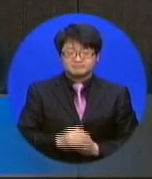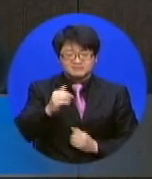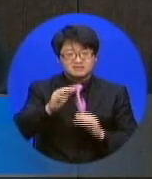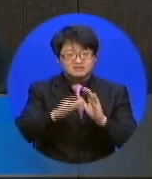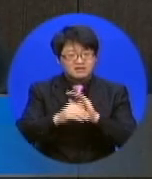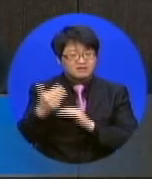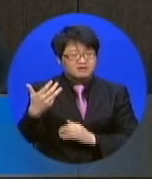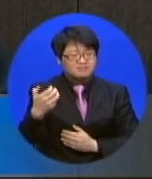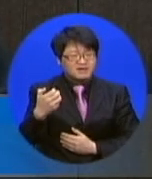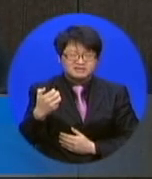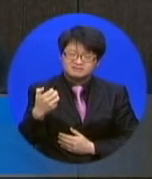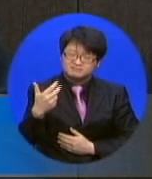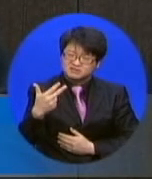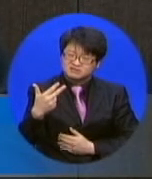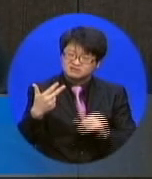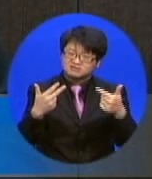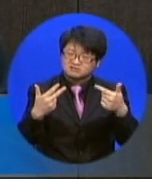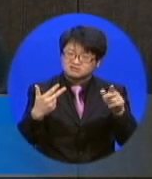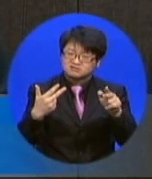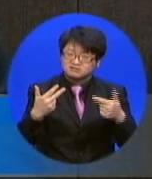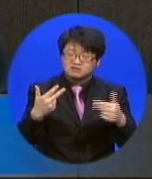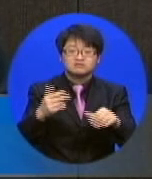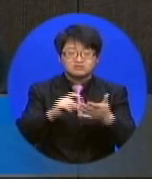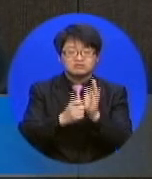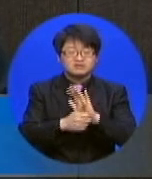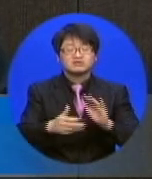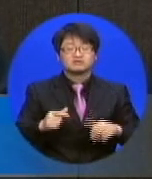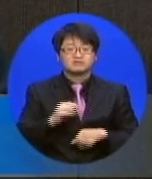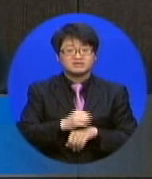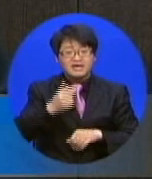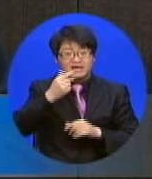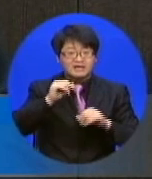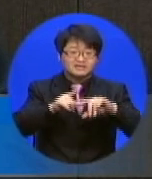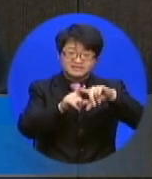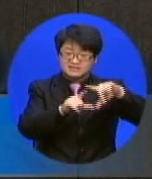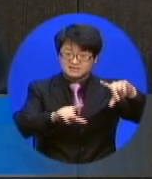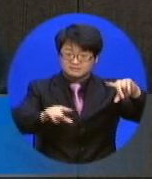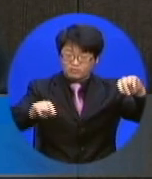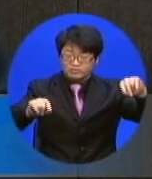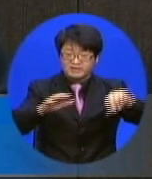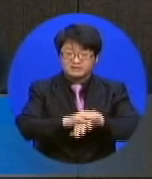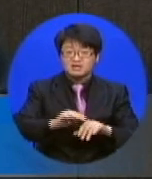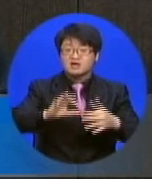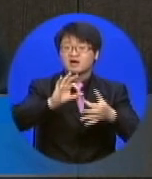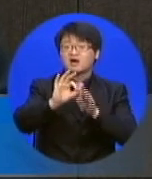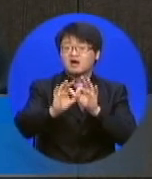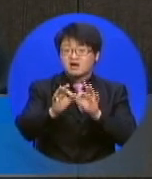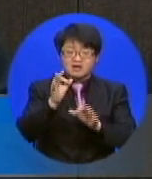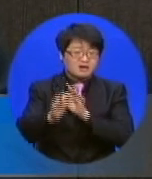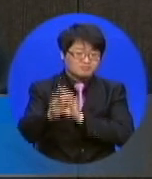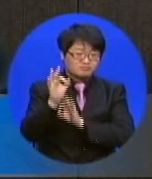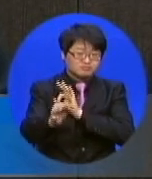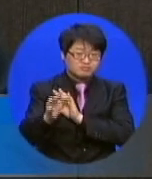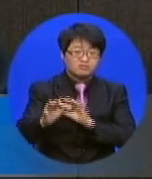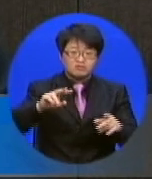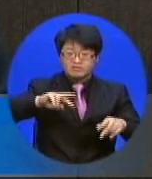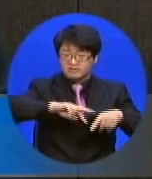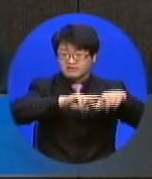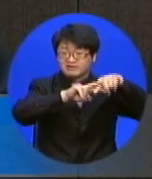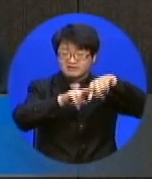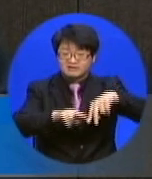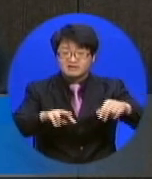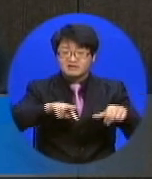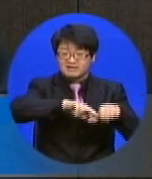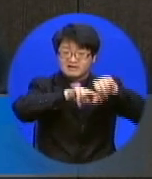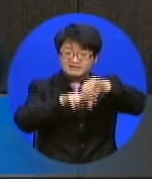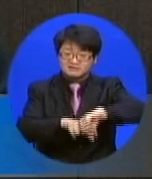그때가 87년도 될 것 같아요. 제가 일본에서 프로레슬링을 하고 선수 생활을 하면서